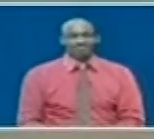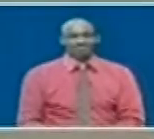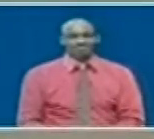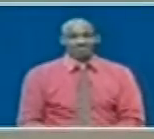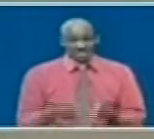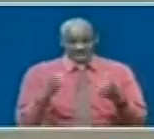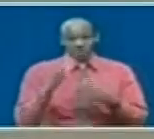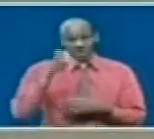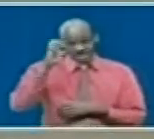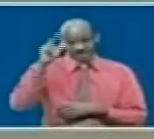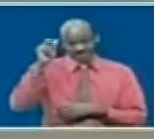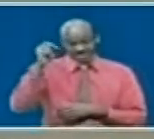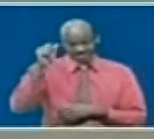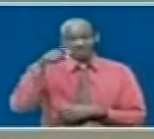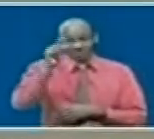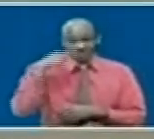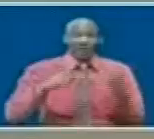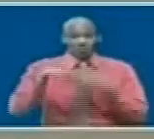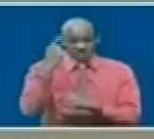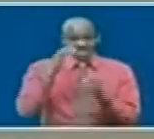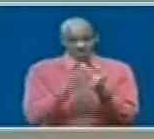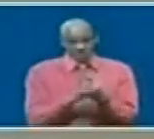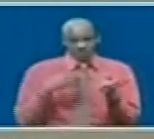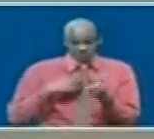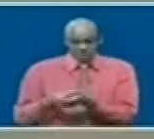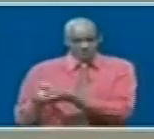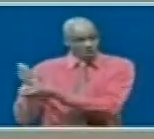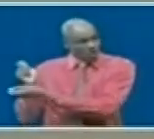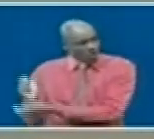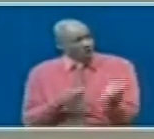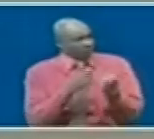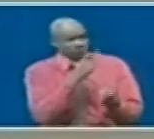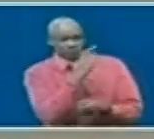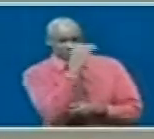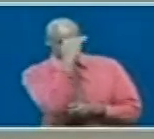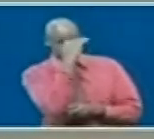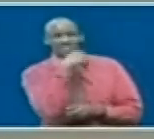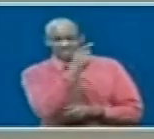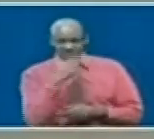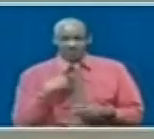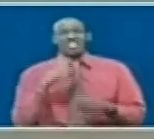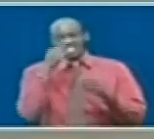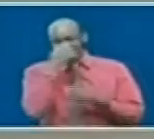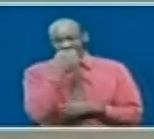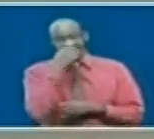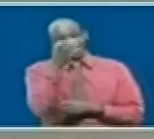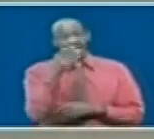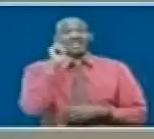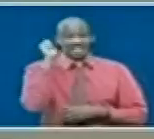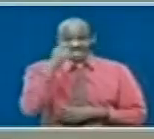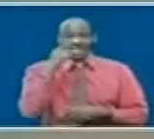Na Evans Manono aliweza kutoa ushindi katika shindano la golf lililoandaliwa na klabu ya Nyanza, huku Kenya